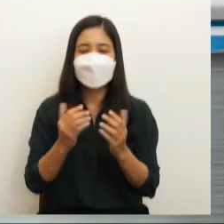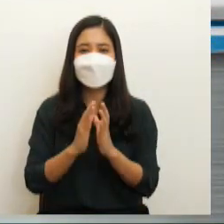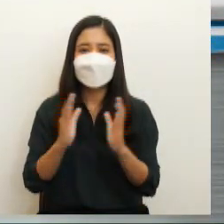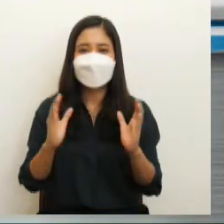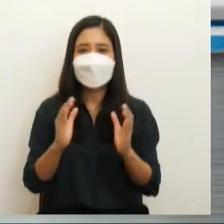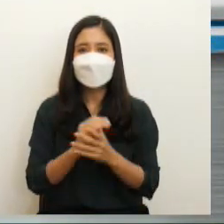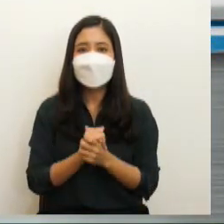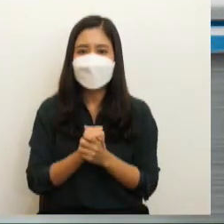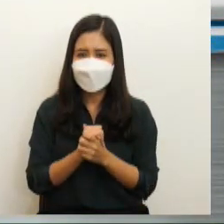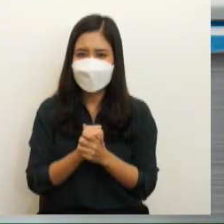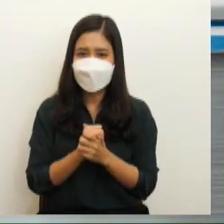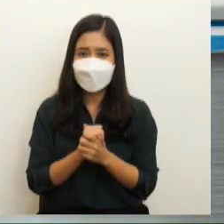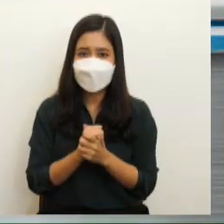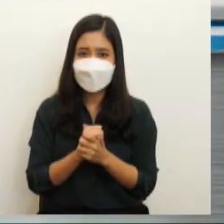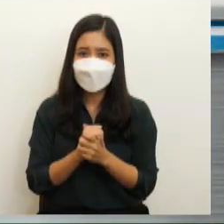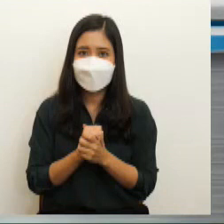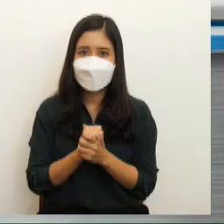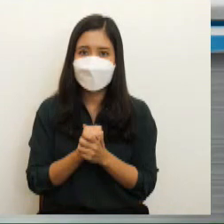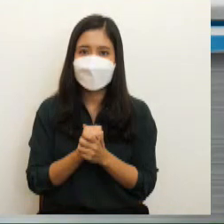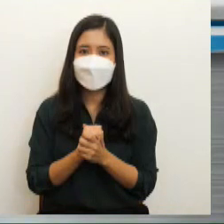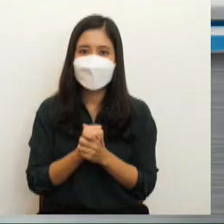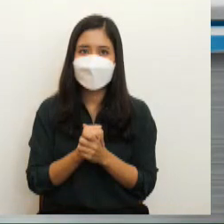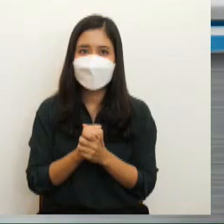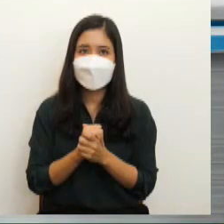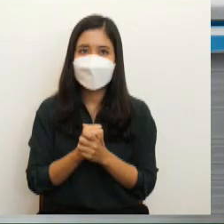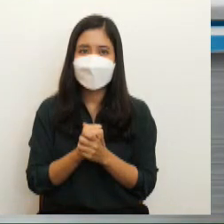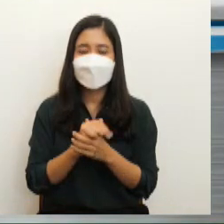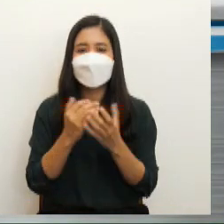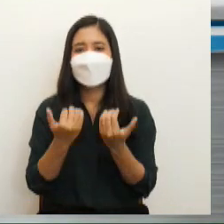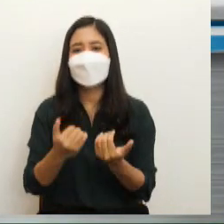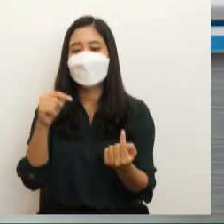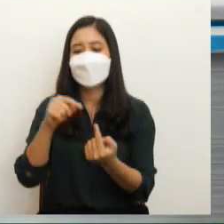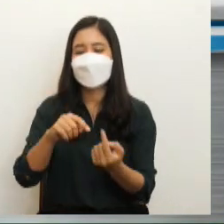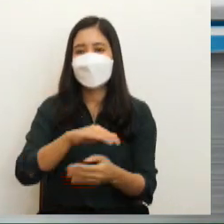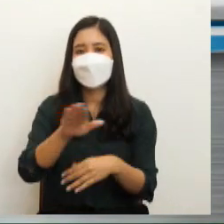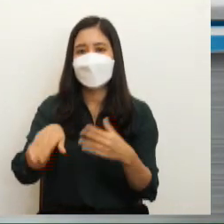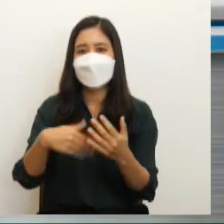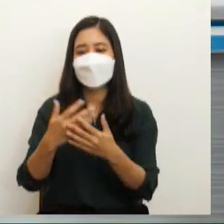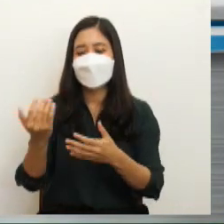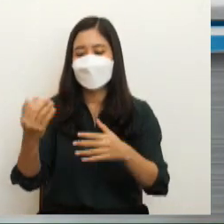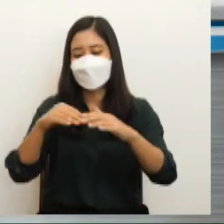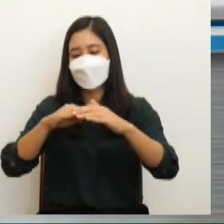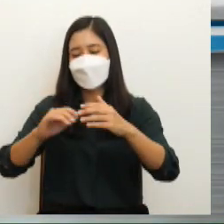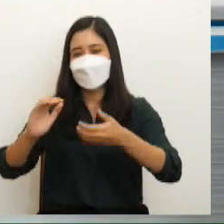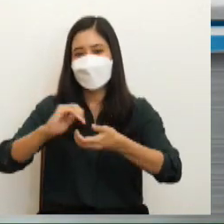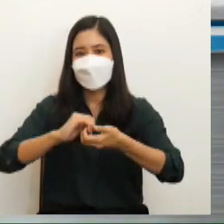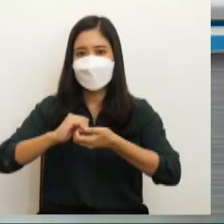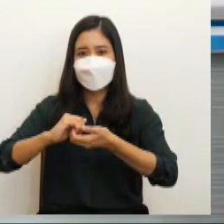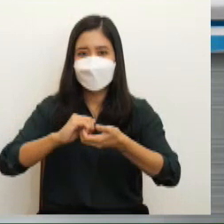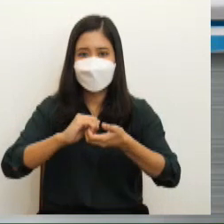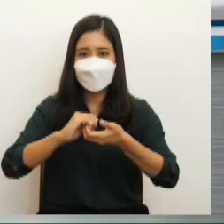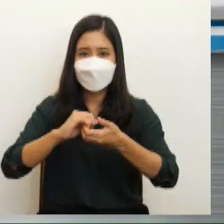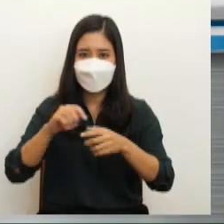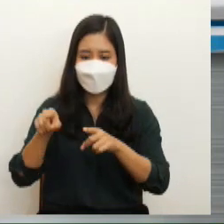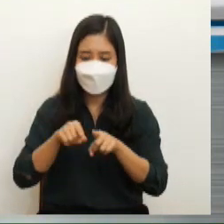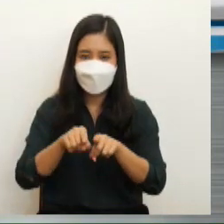านะคะชัดเจนเลยว่าการเรียนรู้ต้องเกิดขึ้นภายใต้ความยืดหยุ่นและต้องควบคู่กับความปล